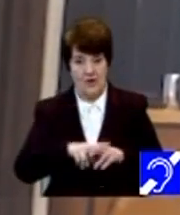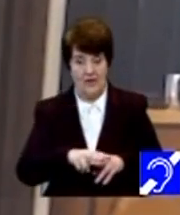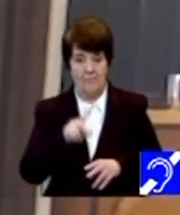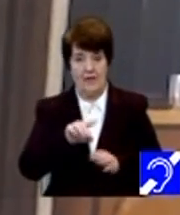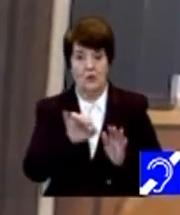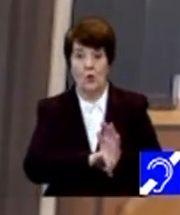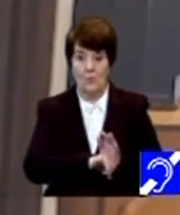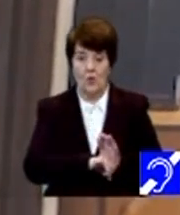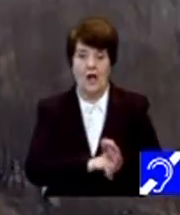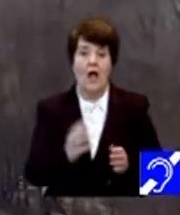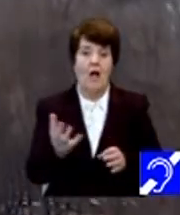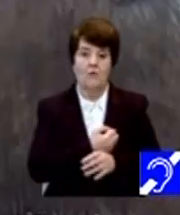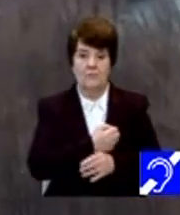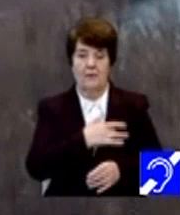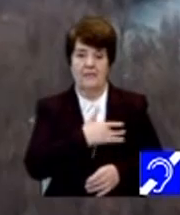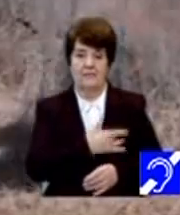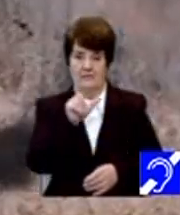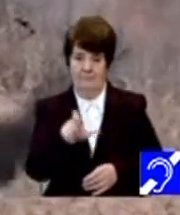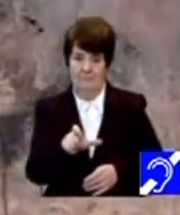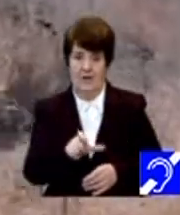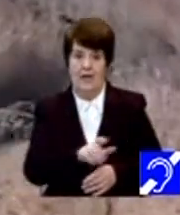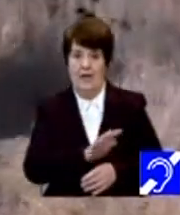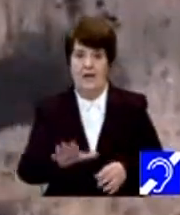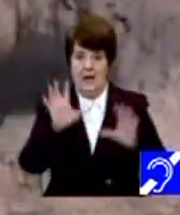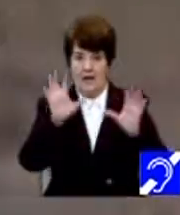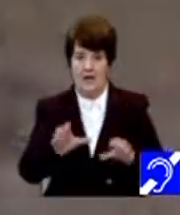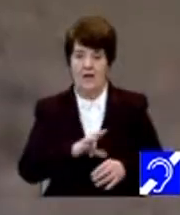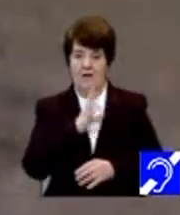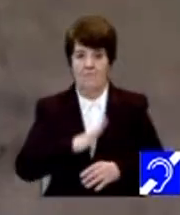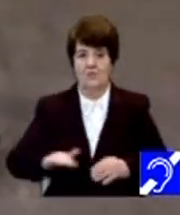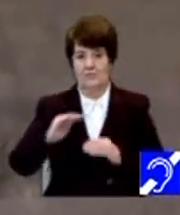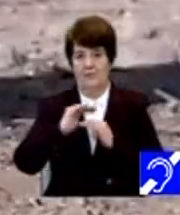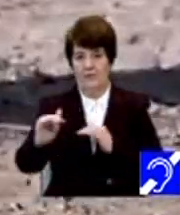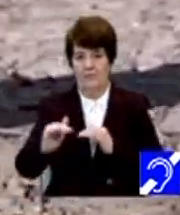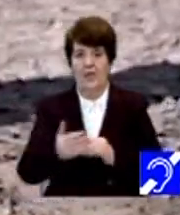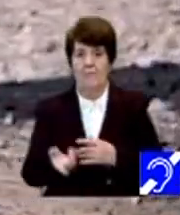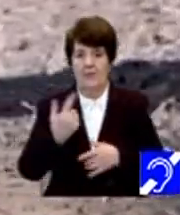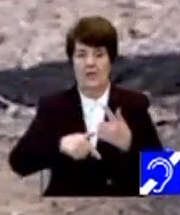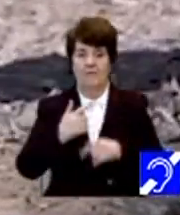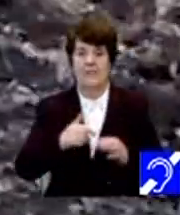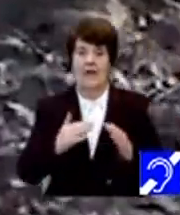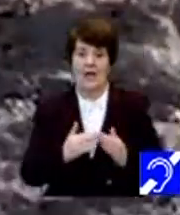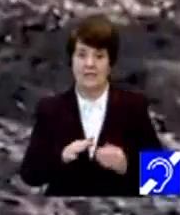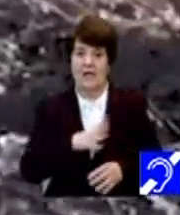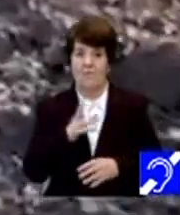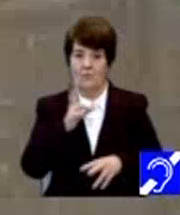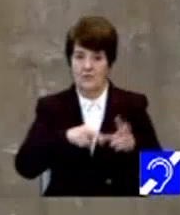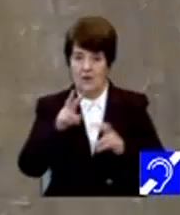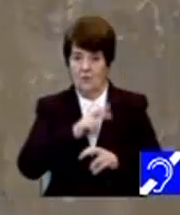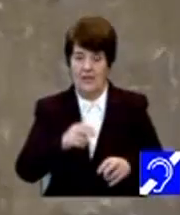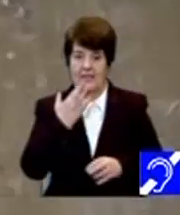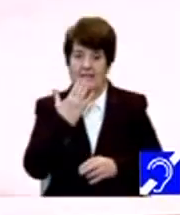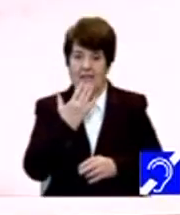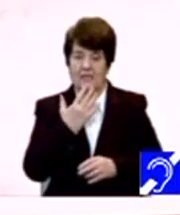ani de închisoare pentru omor, infractorul a fost prins în timp ce încerca să treacă ilegal frontiera pentru a reveni acasă. El era dat în